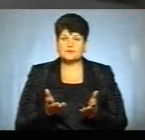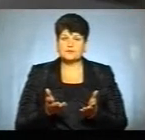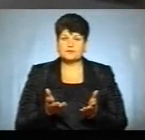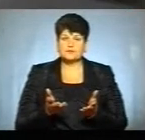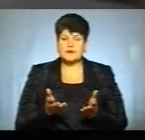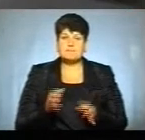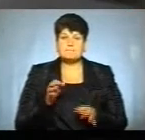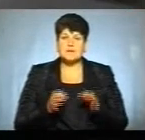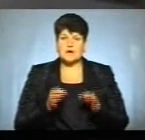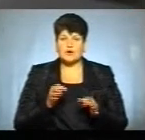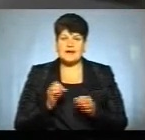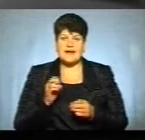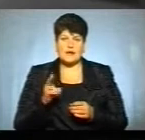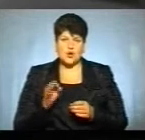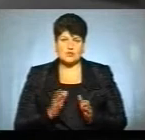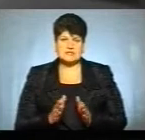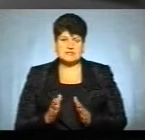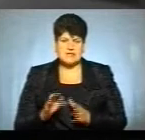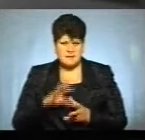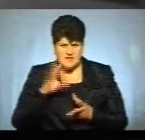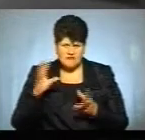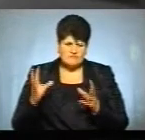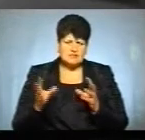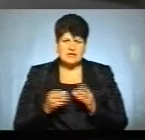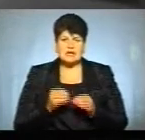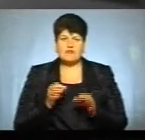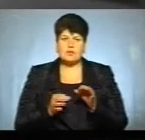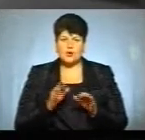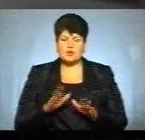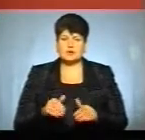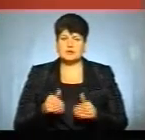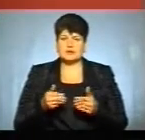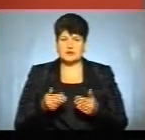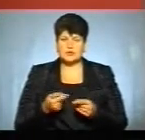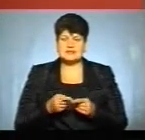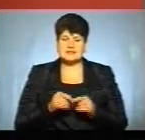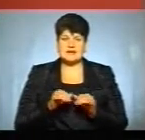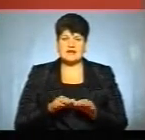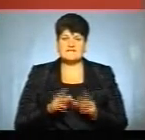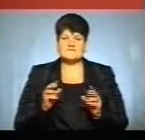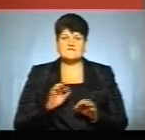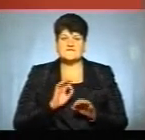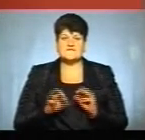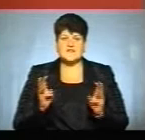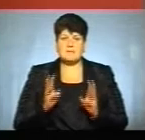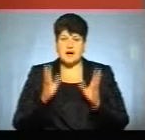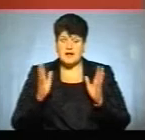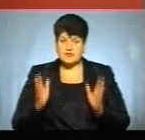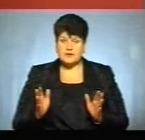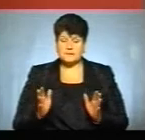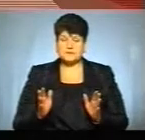яка природним екосистемам і взагалі природі завдають такі явища, як випалювання рослинності,